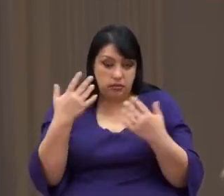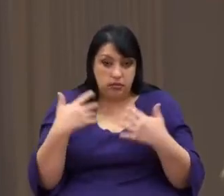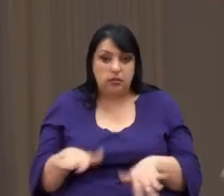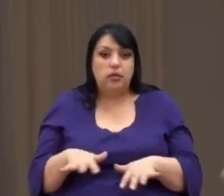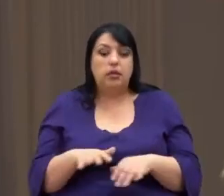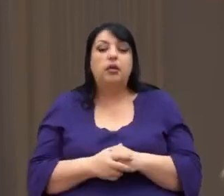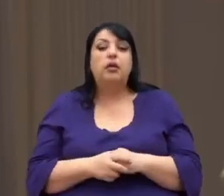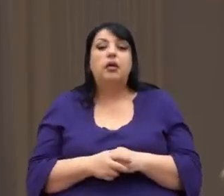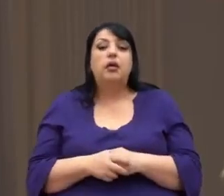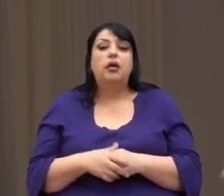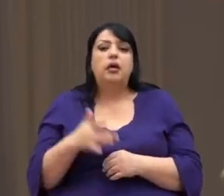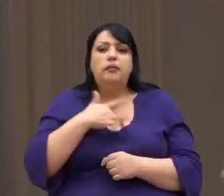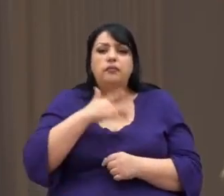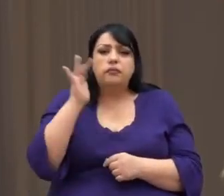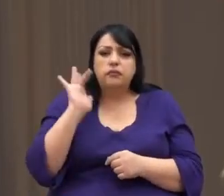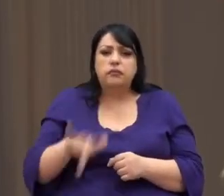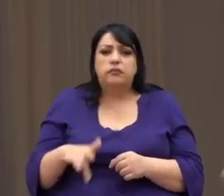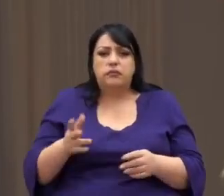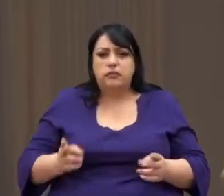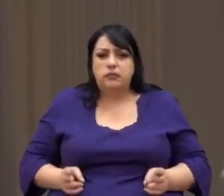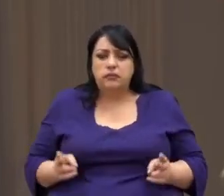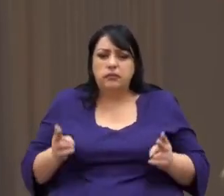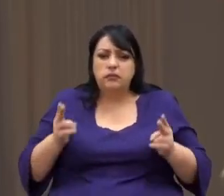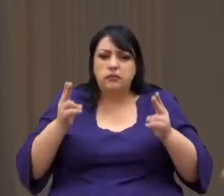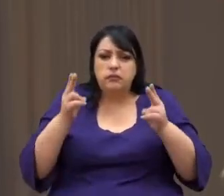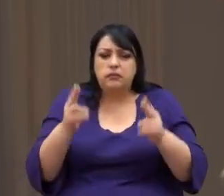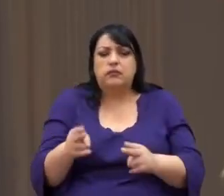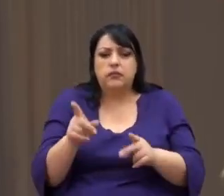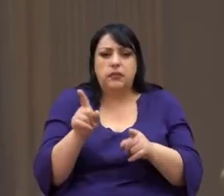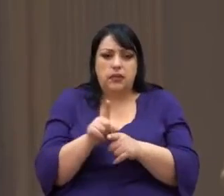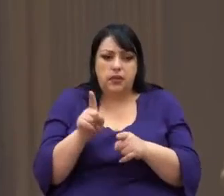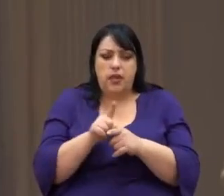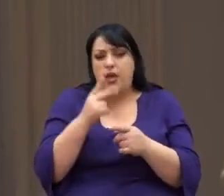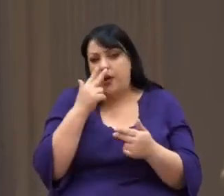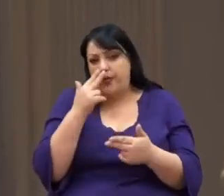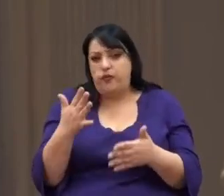վանդալիզմը ամեն օր ակնառու երևում է նաև